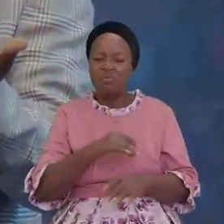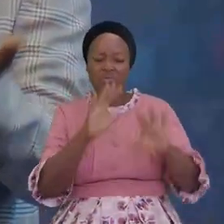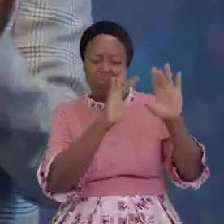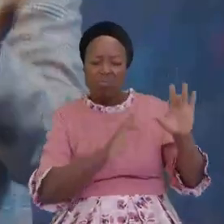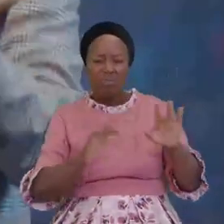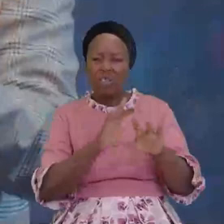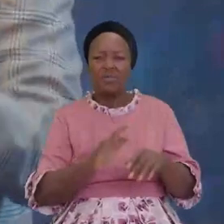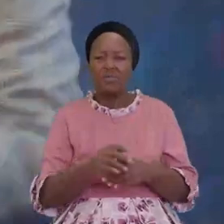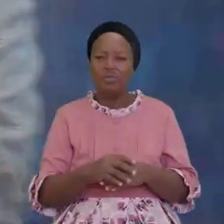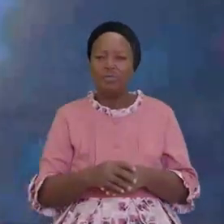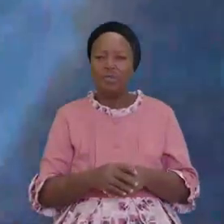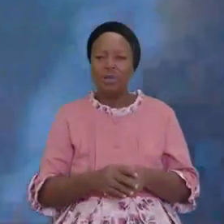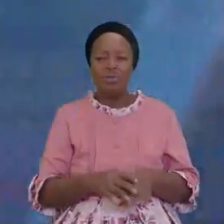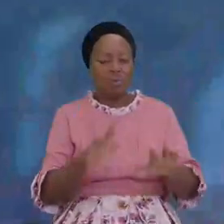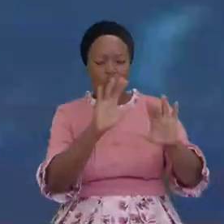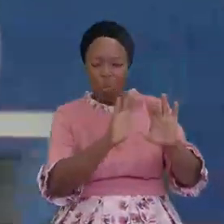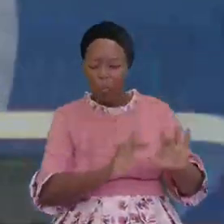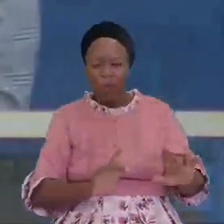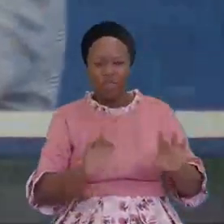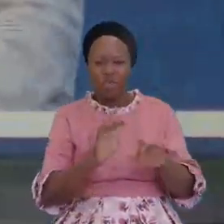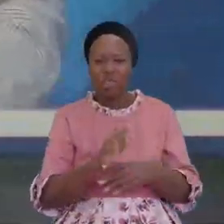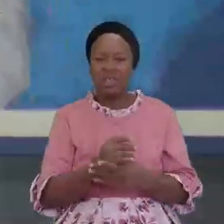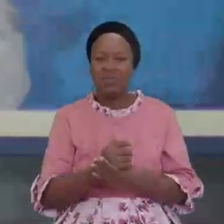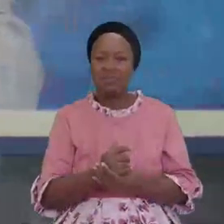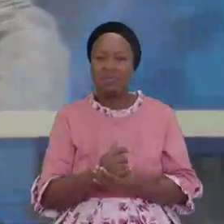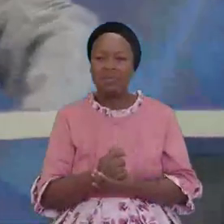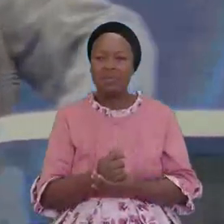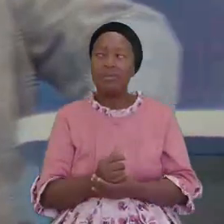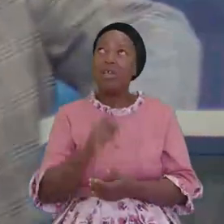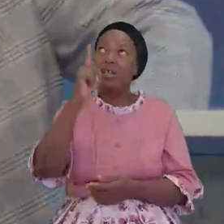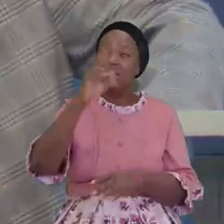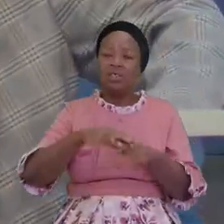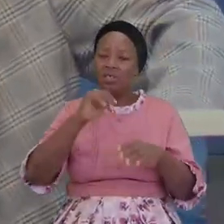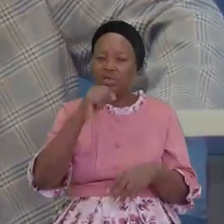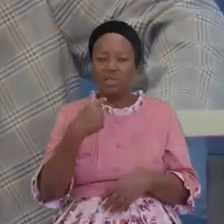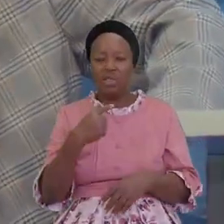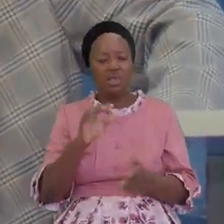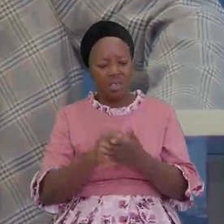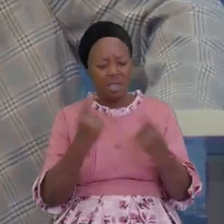Il est si aimable, miséricordieux, compatissant.